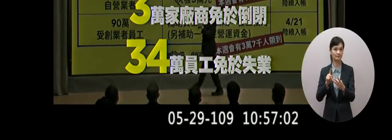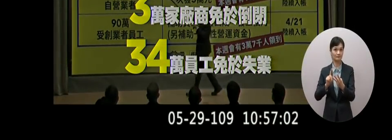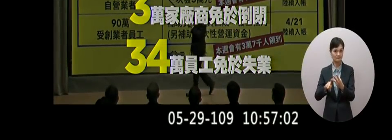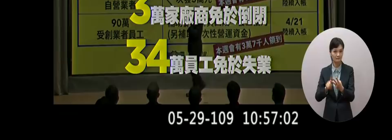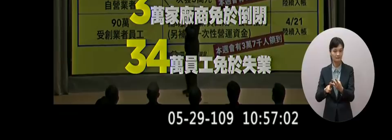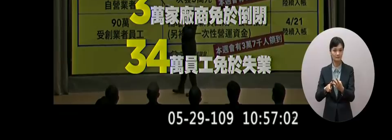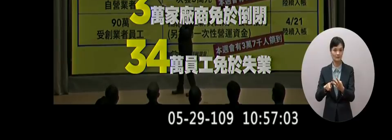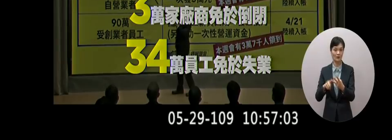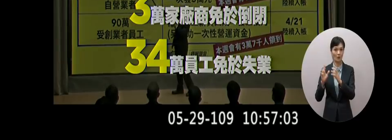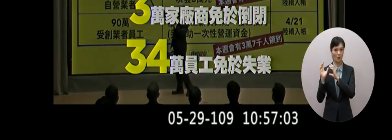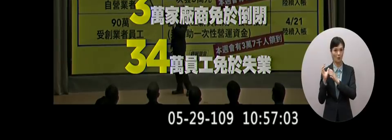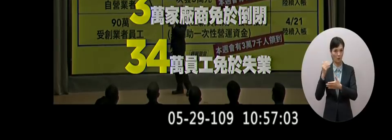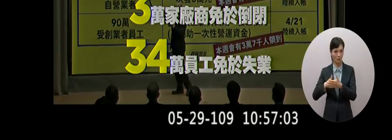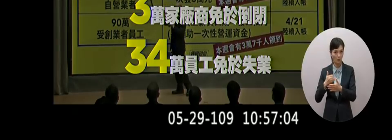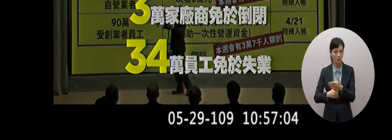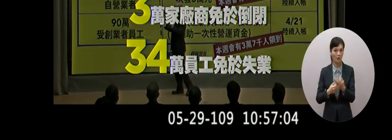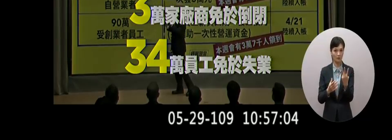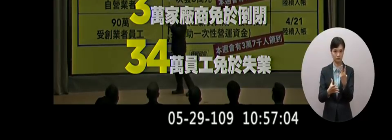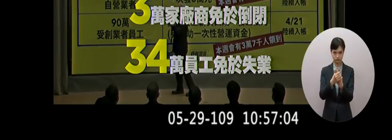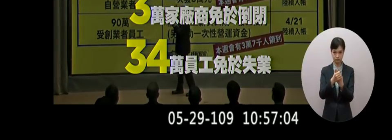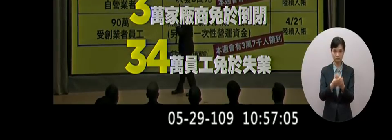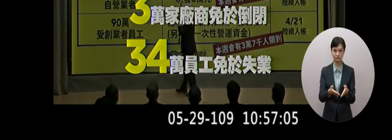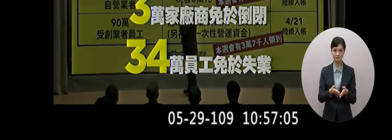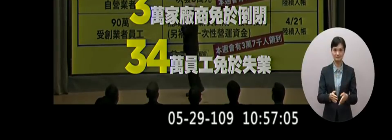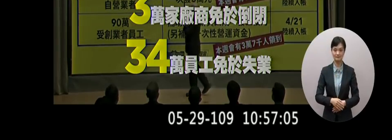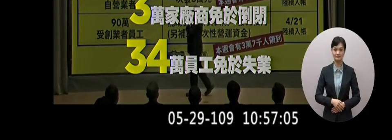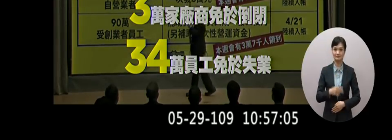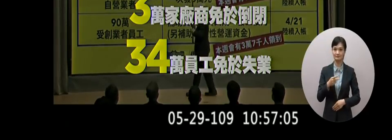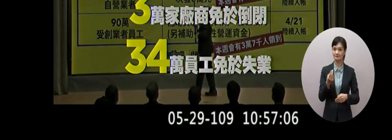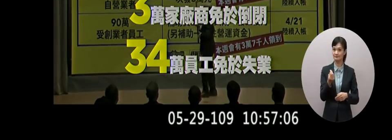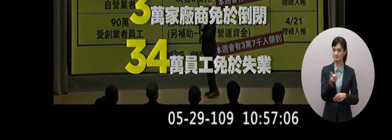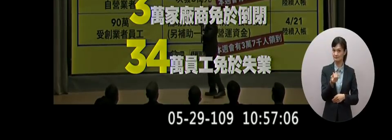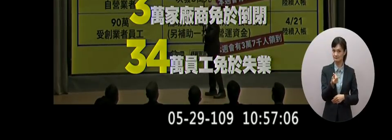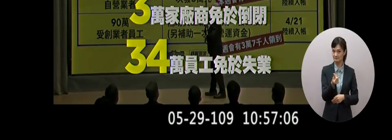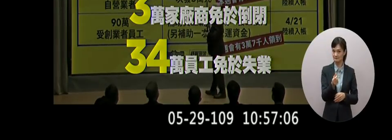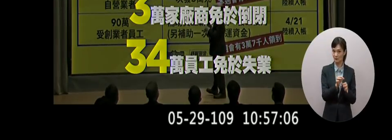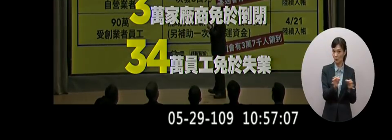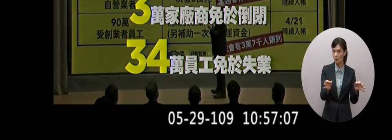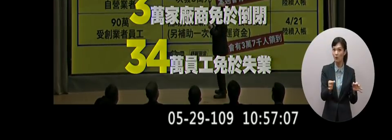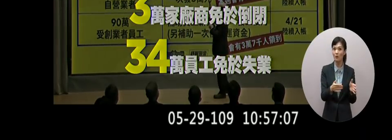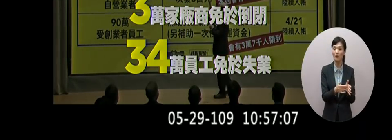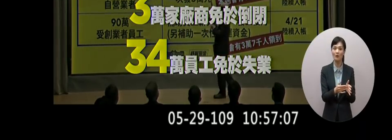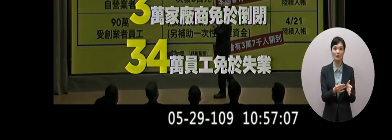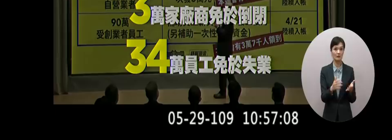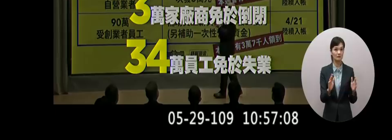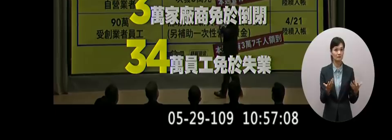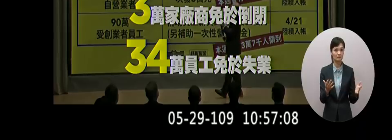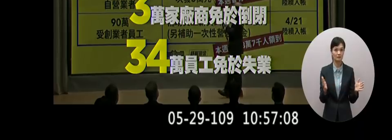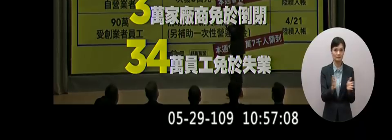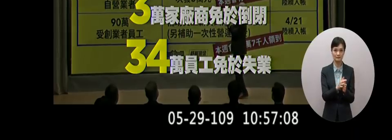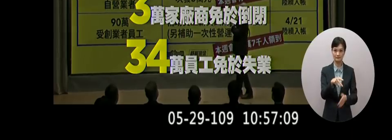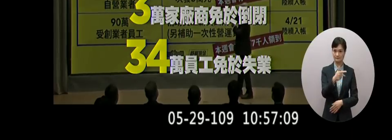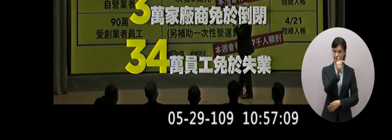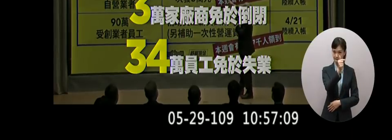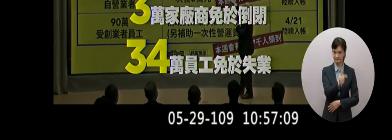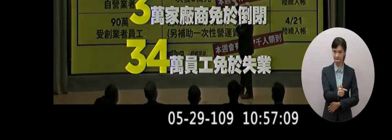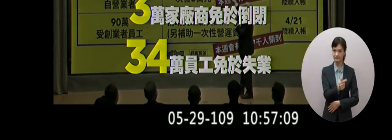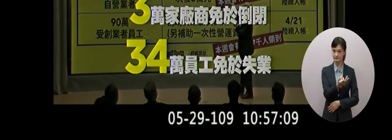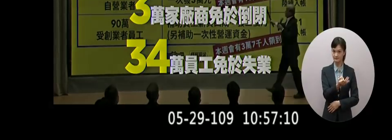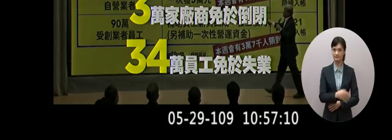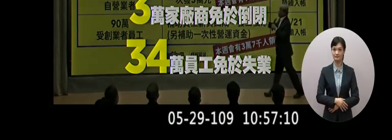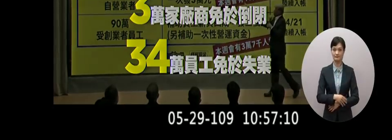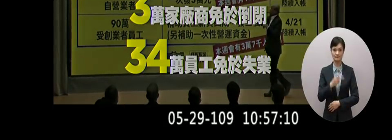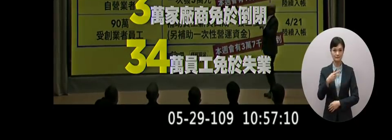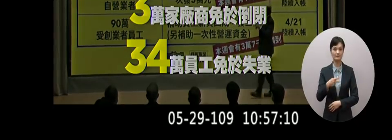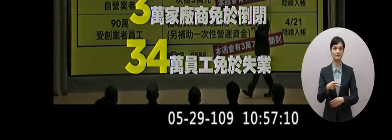担三路并进，现金的纾困已经发放约700亿元，协助